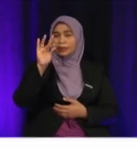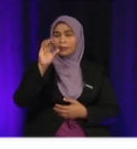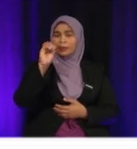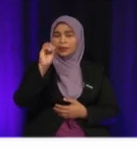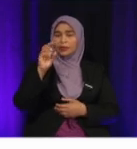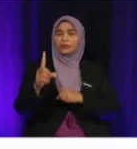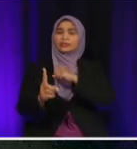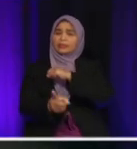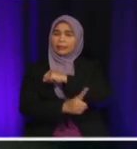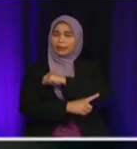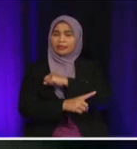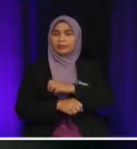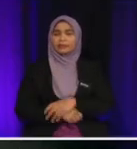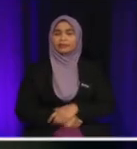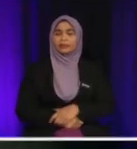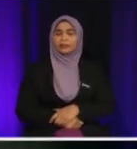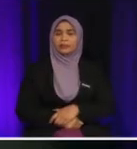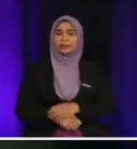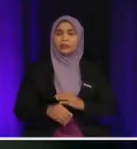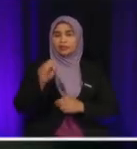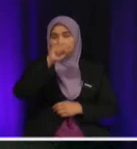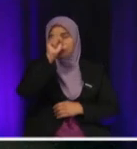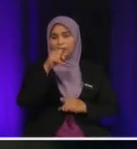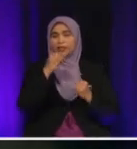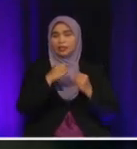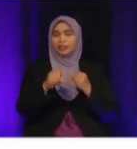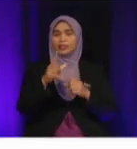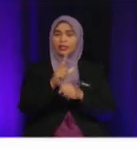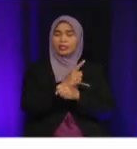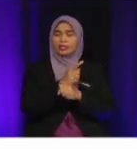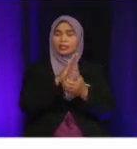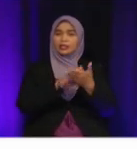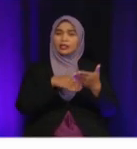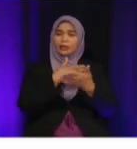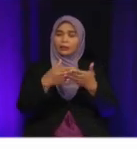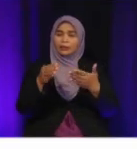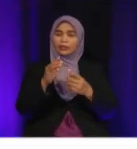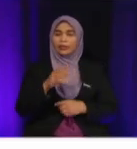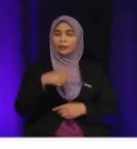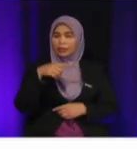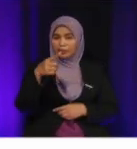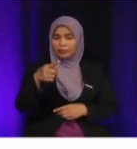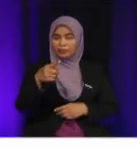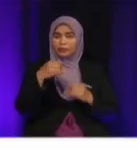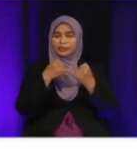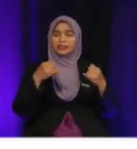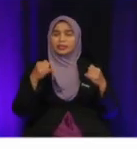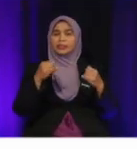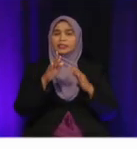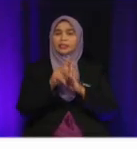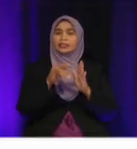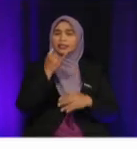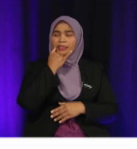80 sebatan. Dan soalan yang terakhir, lengkapkan jadual berikut. Okey, kita tengok. Okey, jenis kesalahan